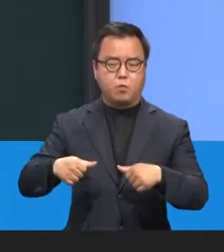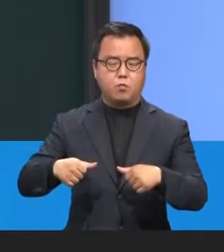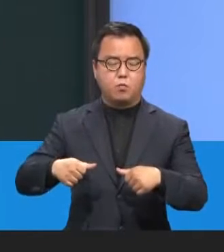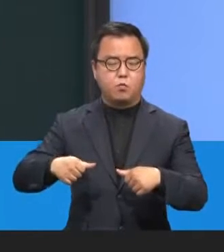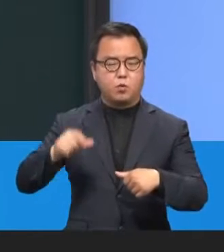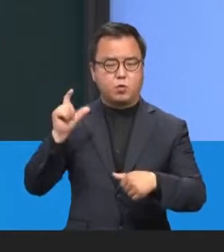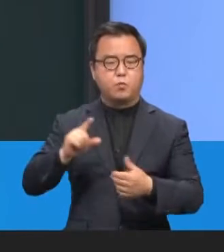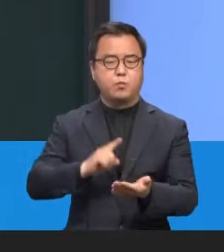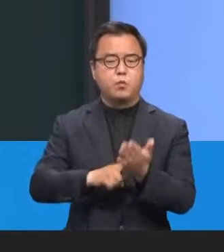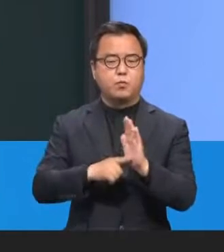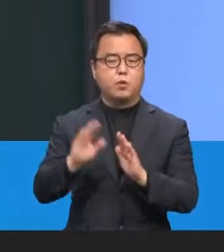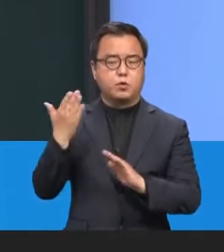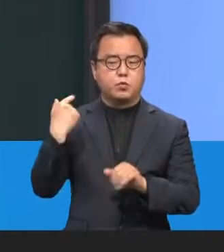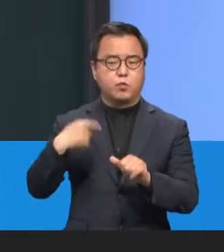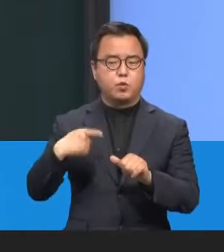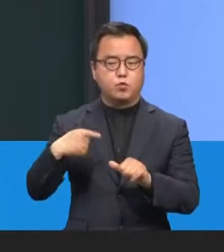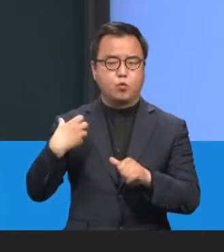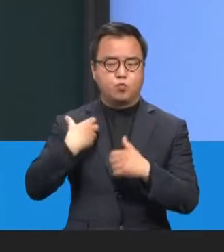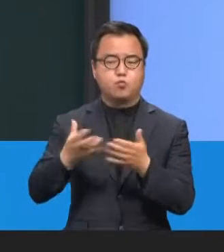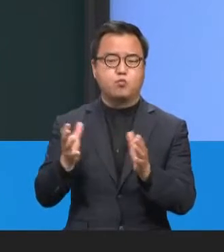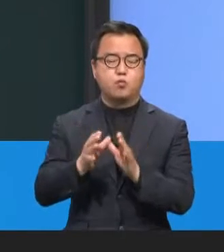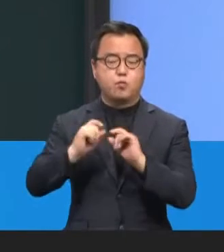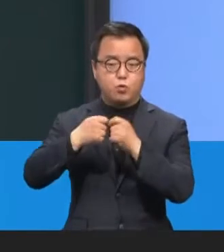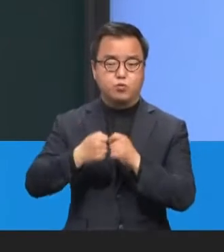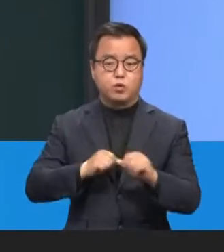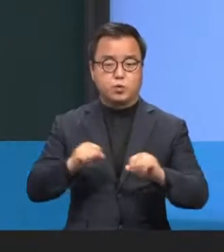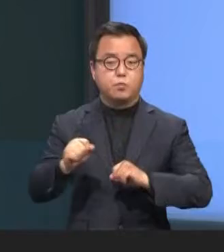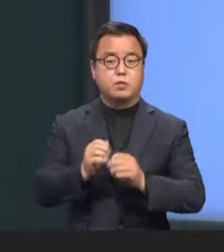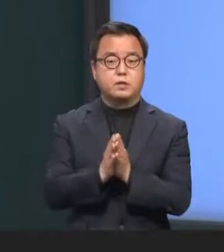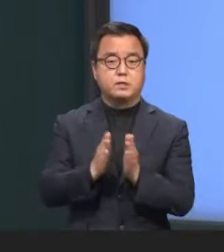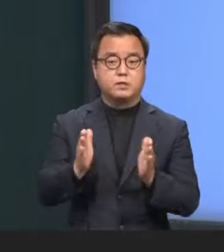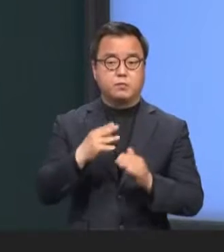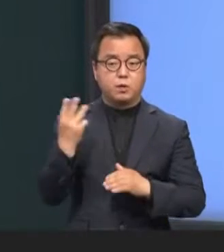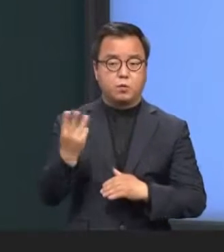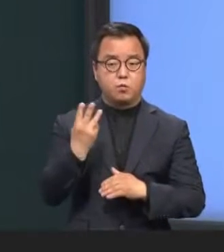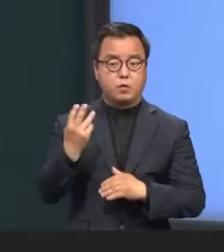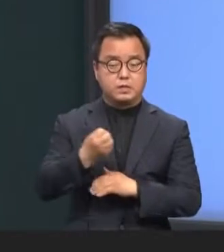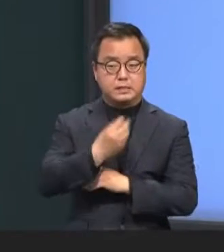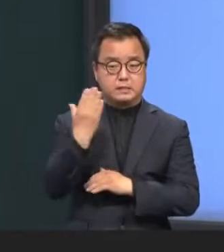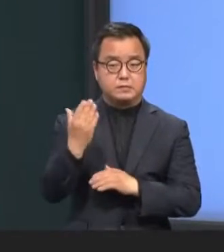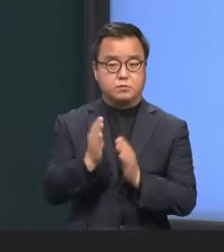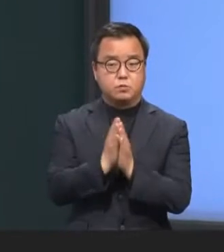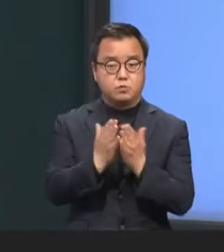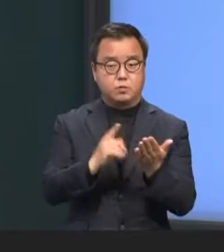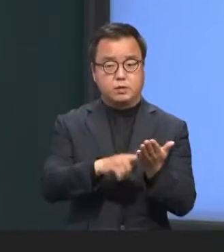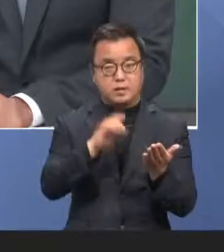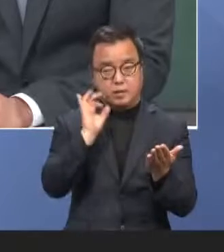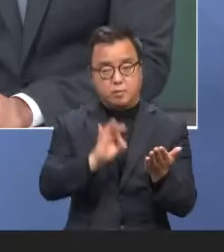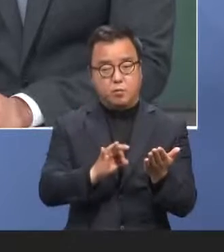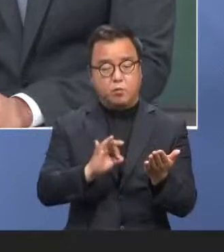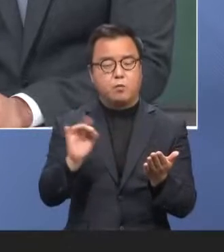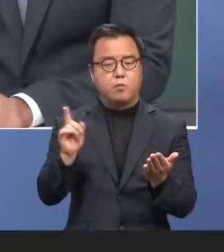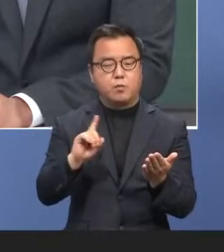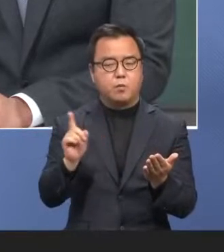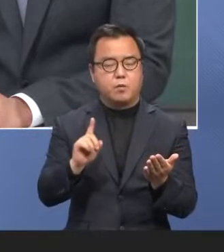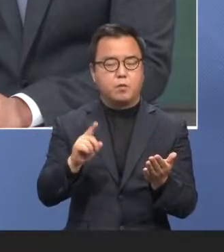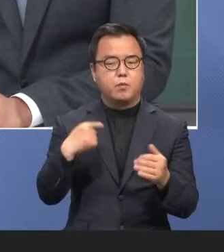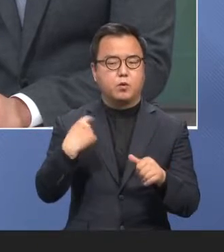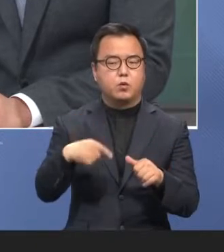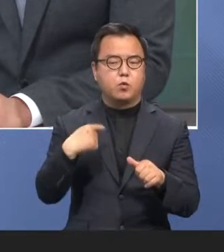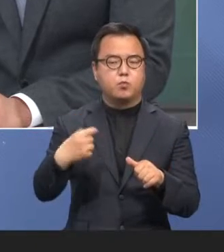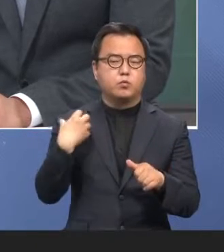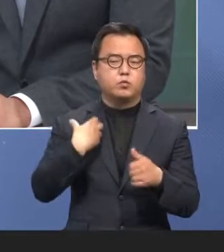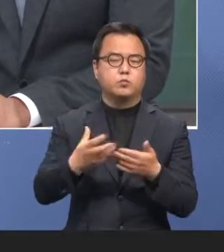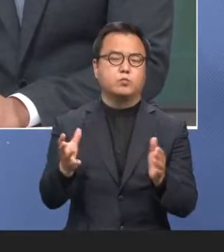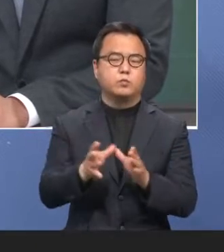최근엔 교육부 까지 구체적인 실천 에 들어갔습니다 워싱턴 포스트 보도 같이 보시면요 미겔 파도나 교육부 장관은